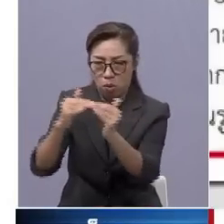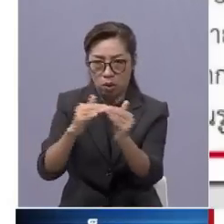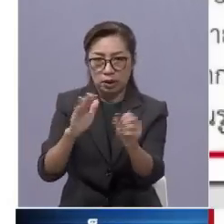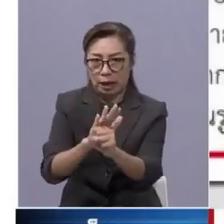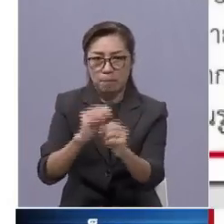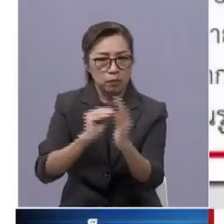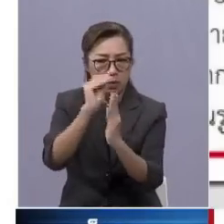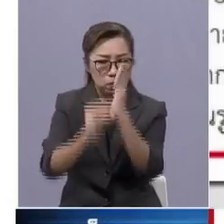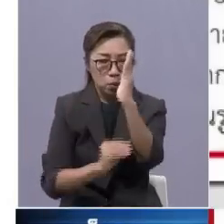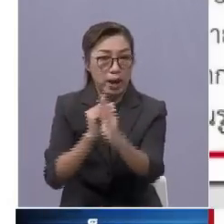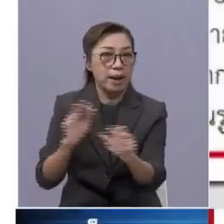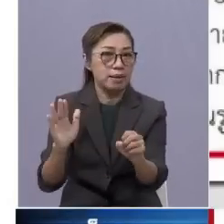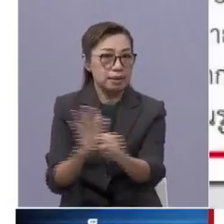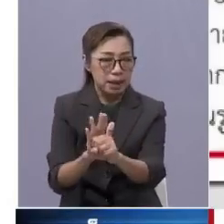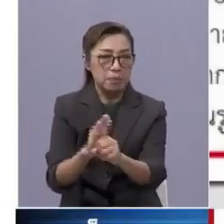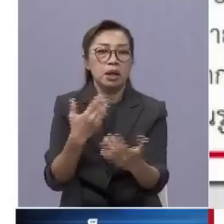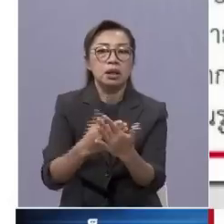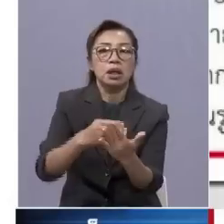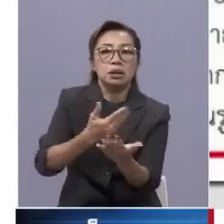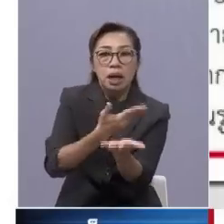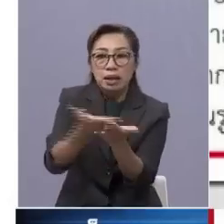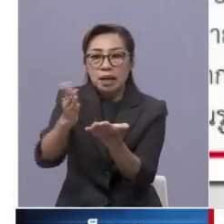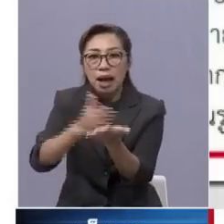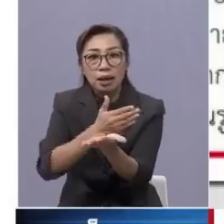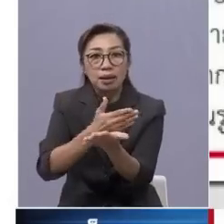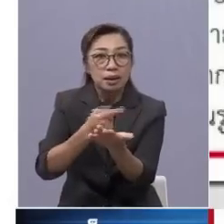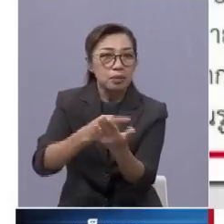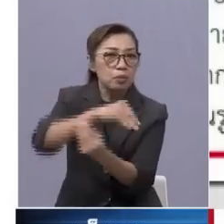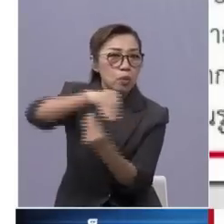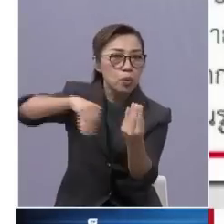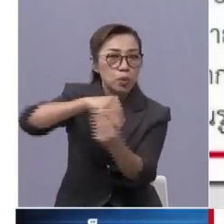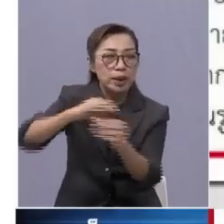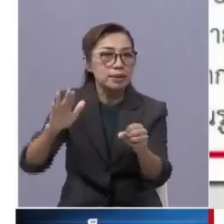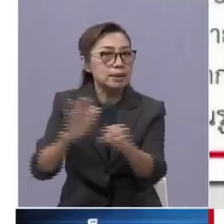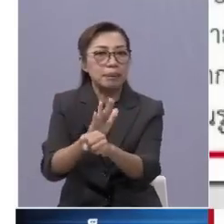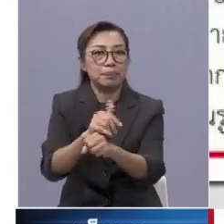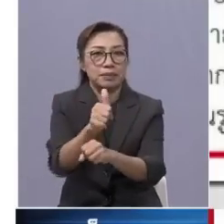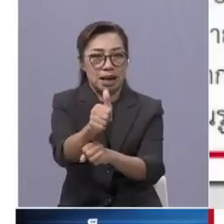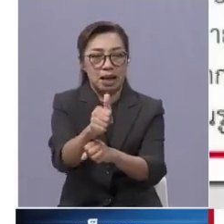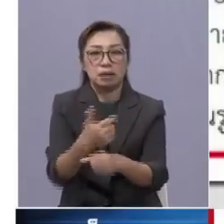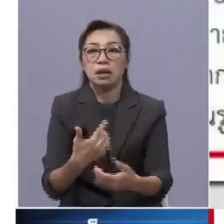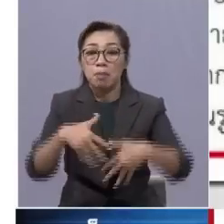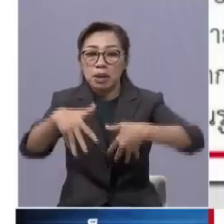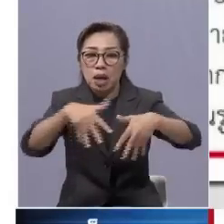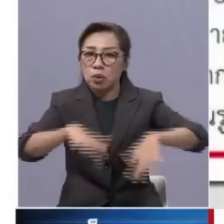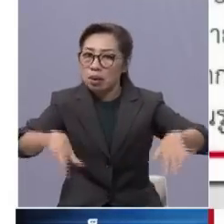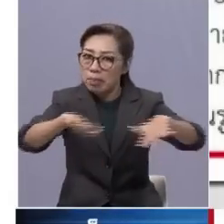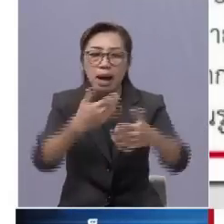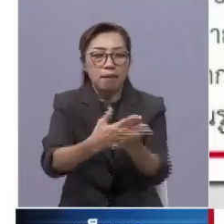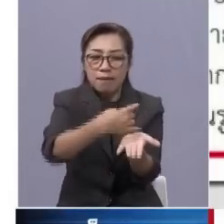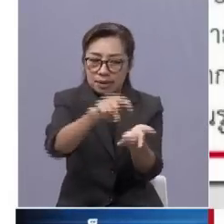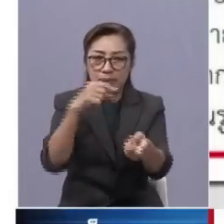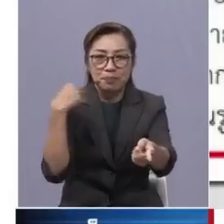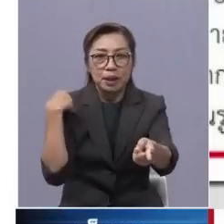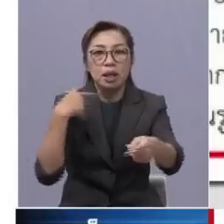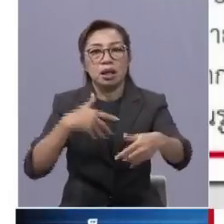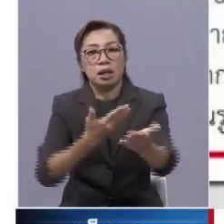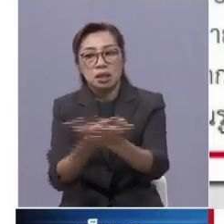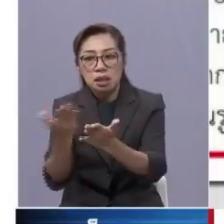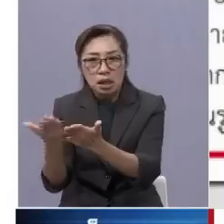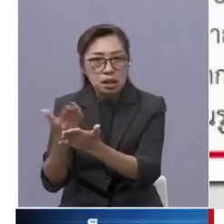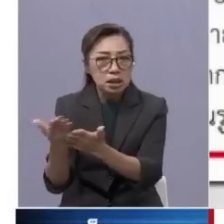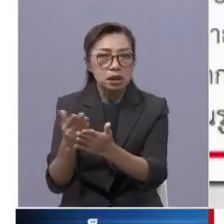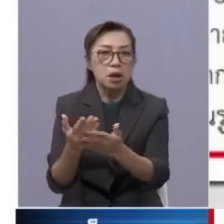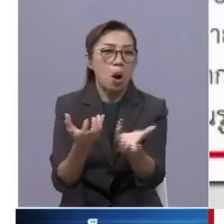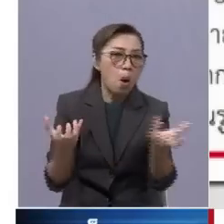ไปยังทุกพื้นที่ให้หมุนเวียนอยู่ในระบบเศรษฐกิจให้ถึงฐานรากเกิดการจับจ่ายใช้สอยยกระดับคุณภ